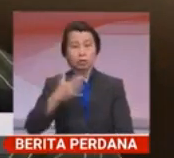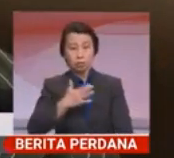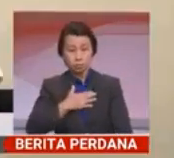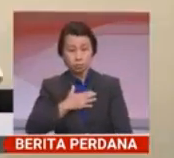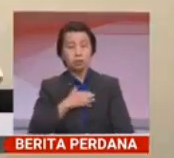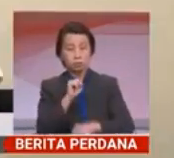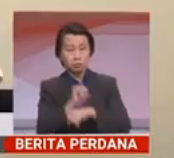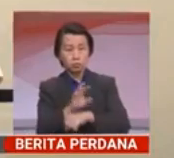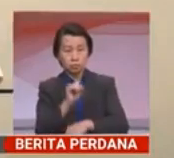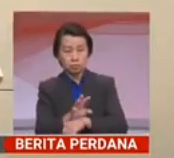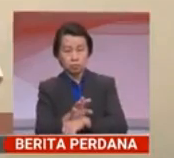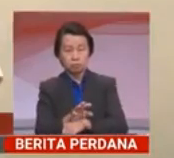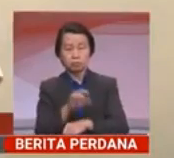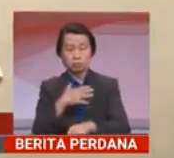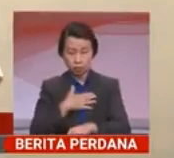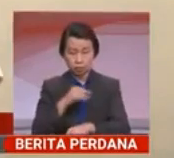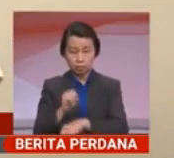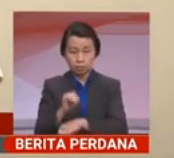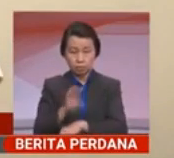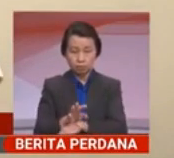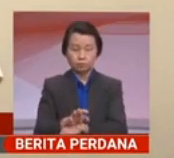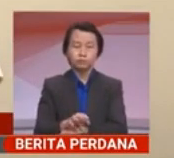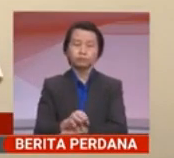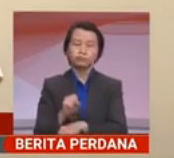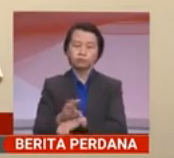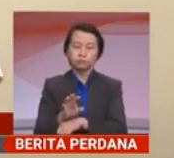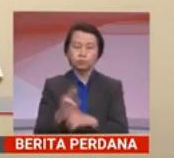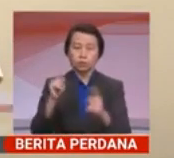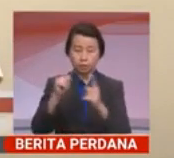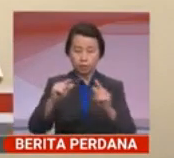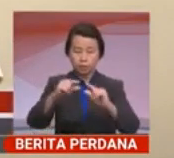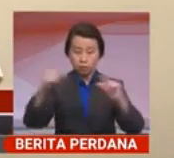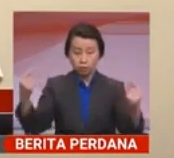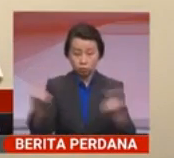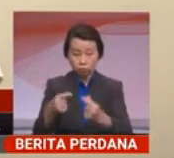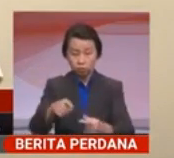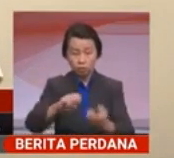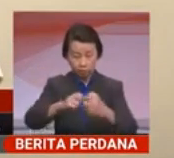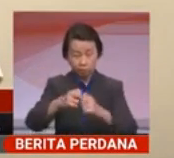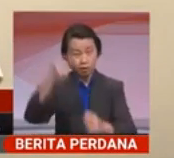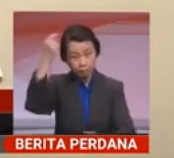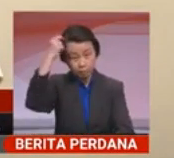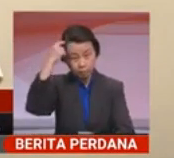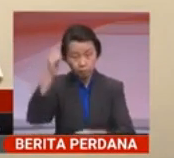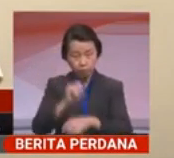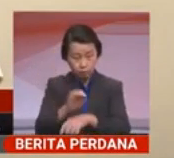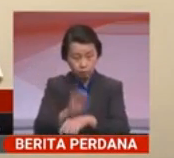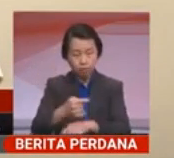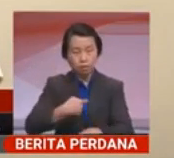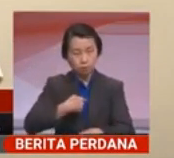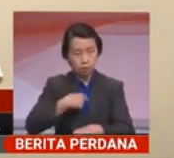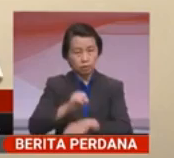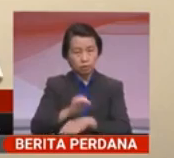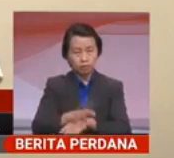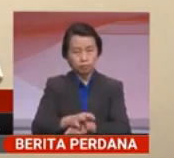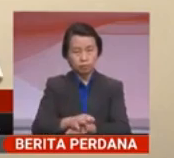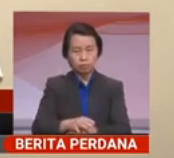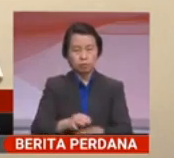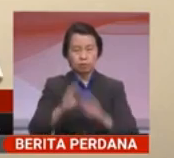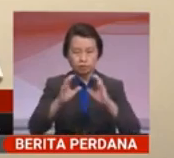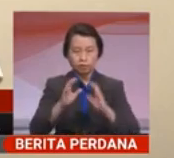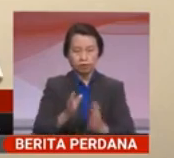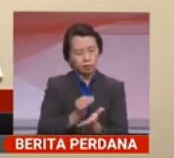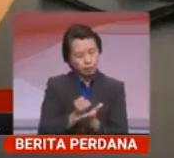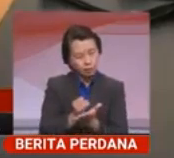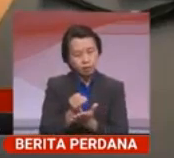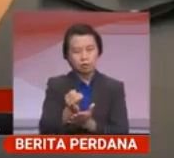ialah bahawa kepada golongan inilah saya secara